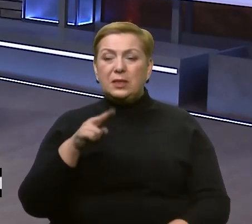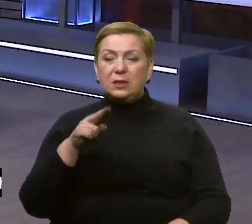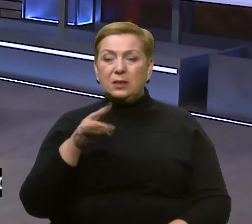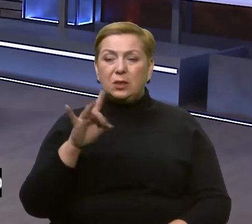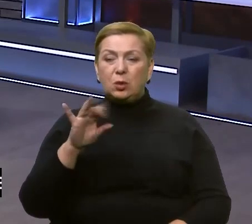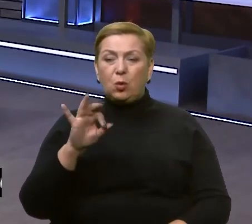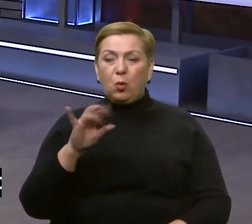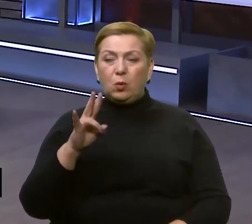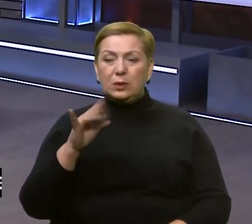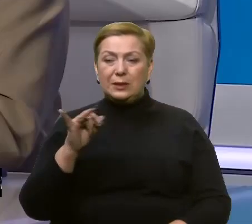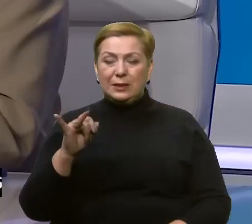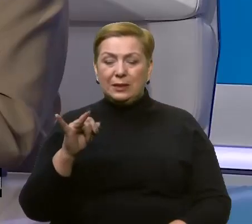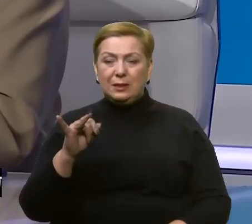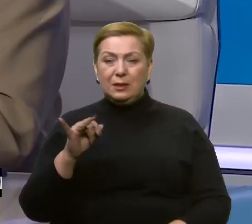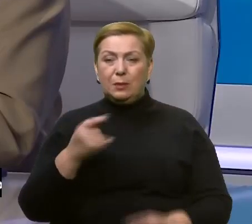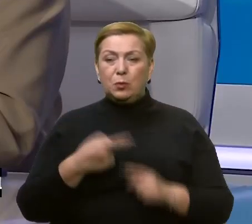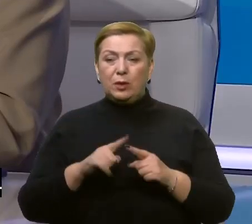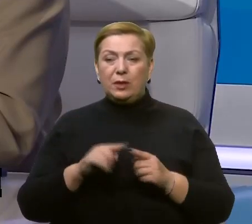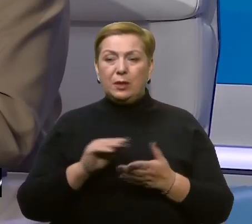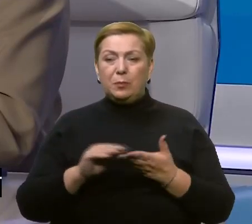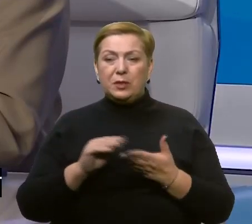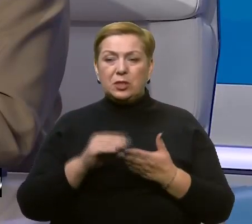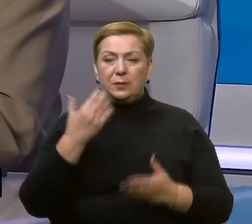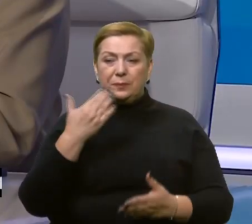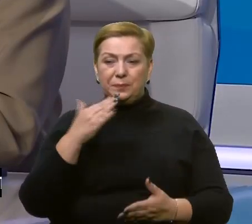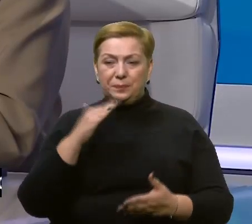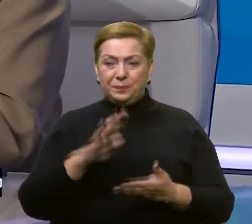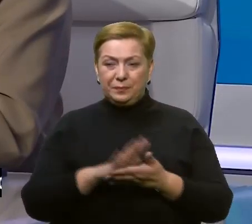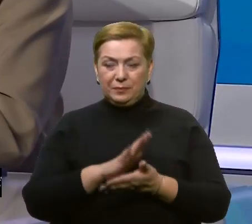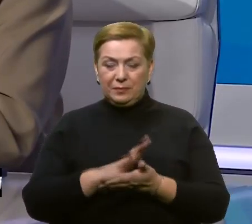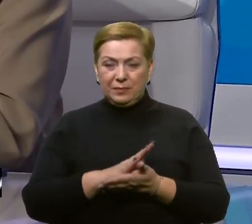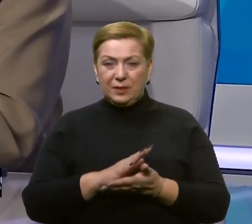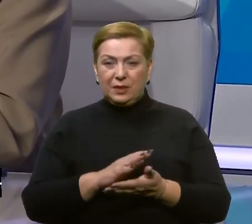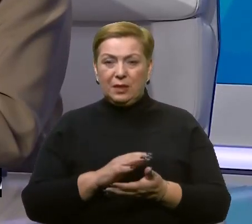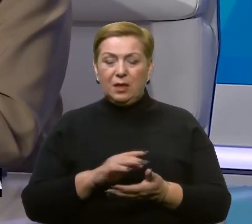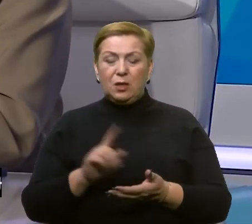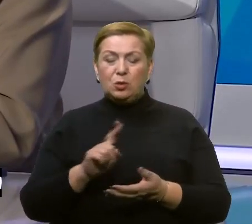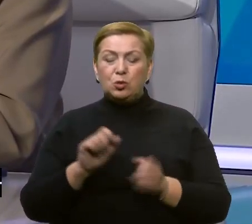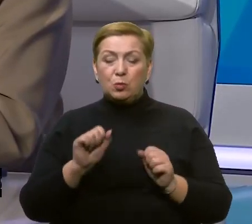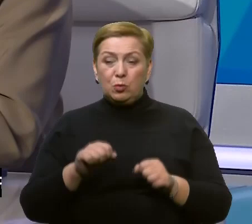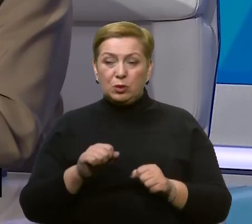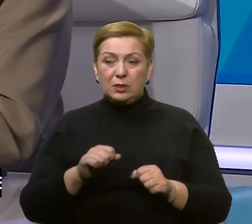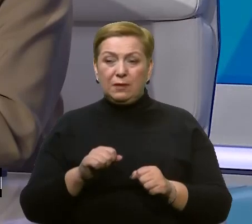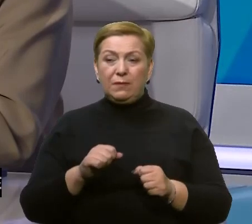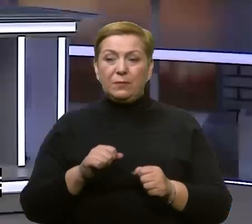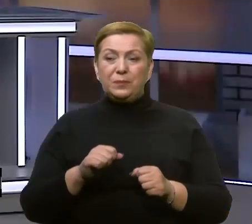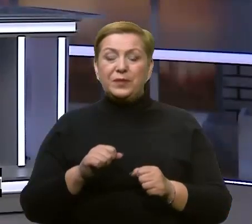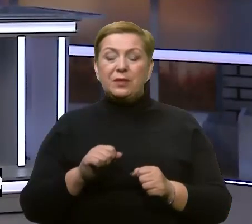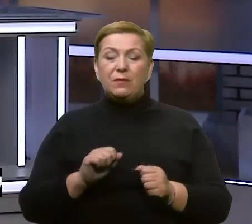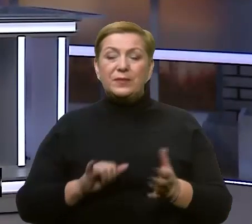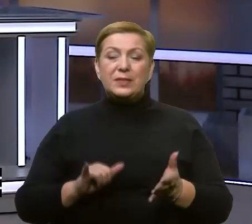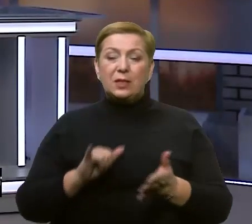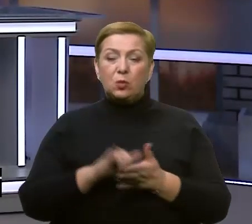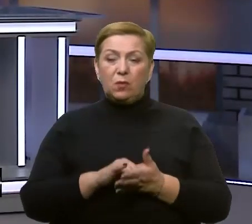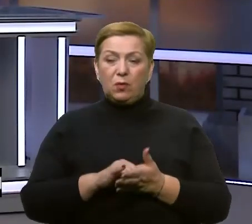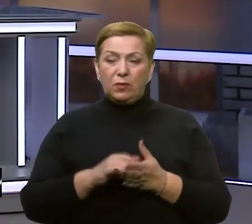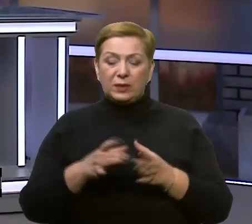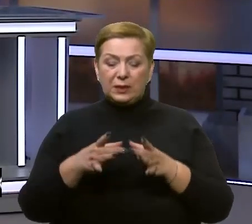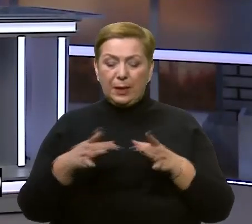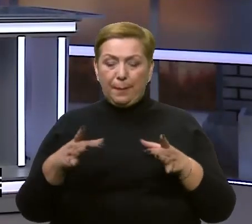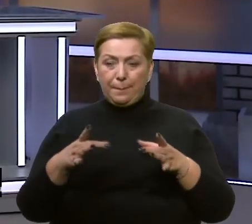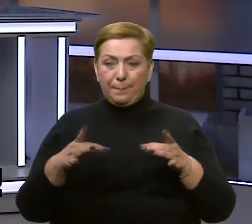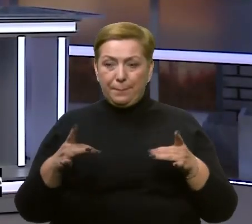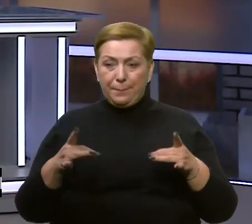York Times, які в теорії можливо використовувати для встановлення мін, от чи зафіксовано вже